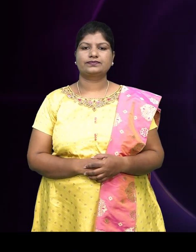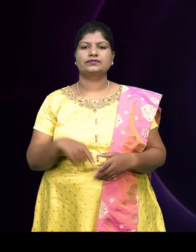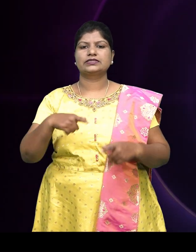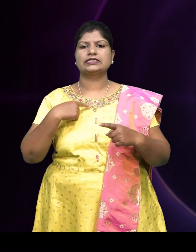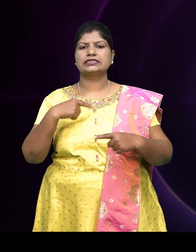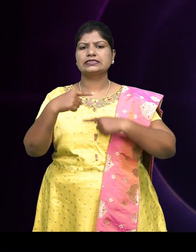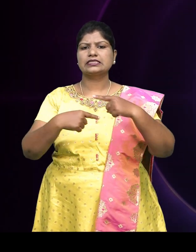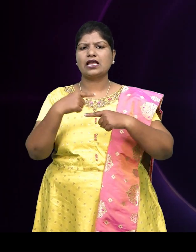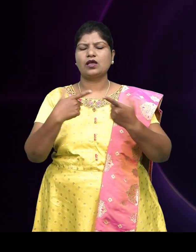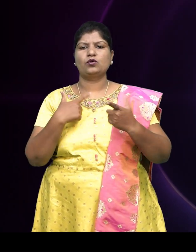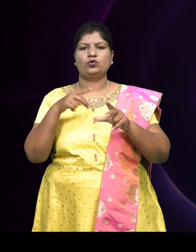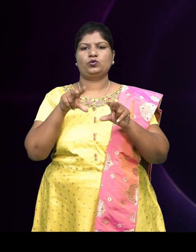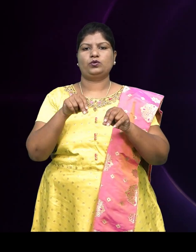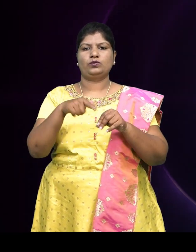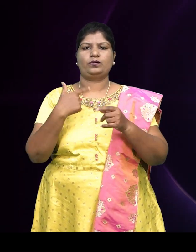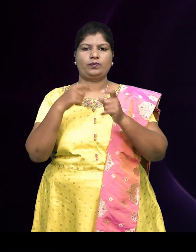अनियमित हड्डियाँ